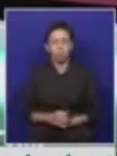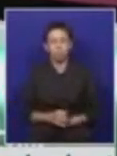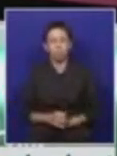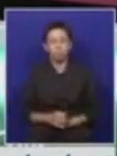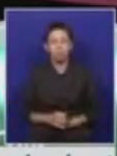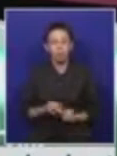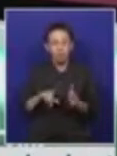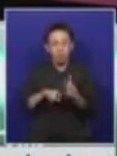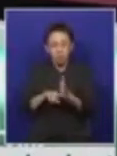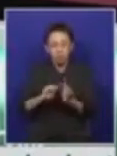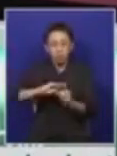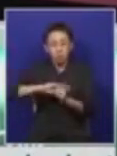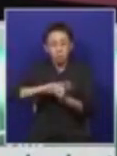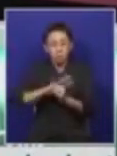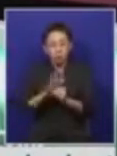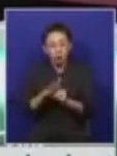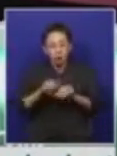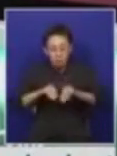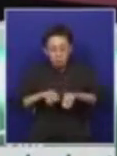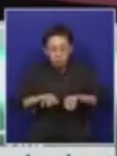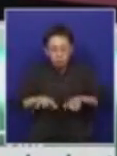ก็เพราะภัยโควิช 19ได้สร้างความเสียหายและความเดือดร้อนให้กับชีวิตมนุษย์ทุกคนเสมอหน้าและมาตรการรัฐที่กำหนดให้ประชาชนอยู่บ้านหยุดเชื้อ